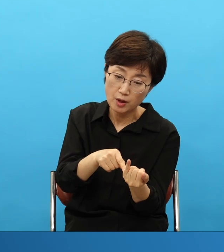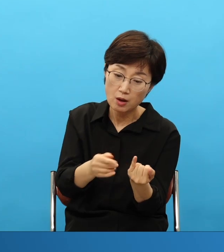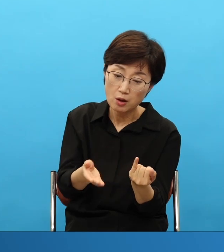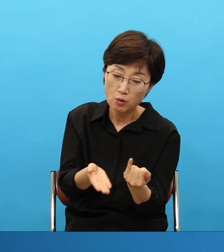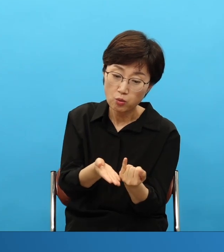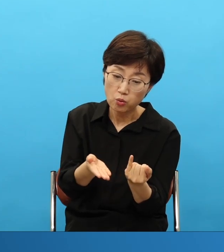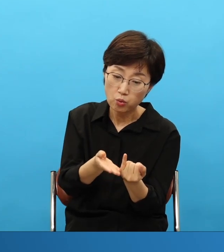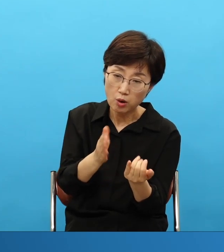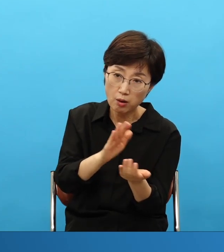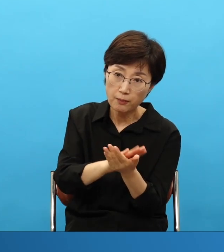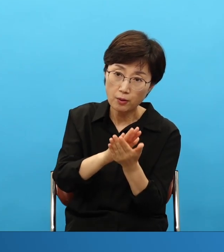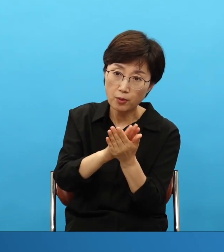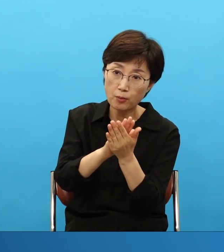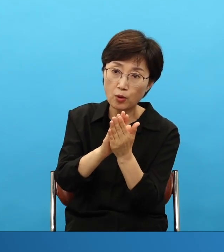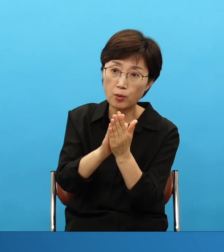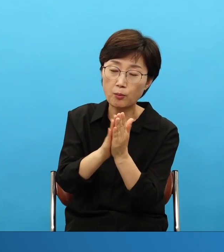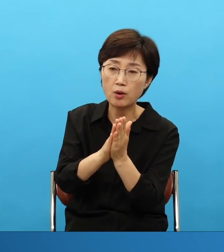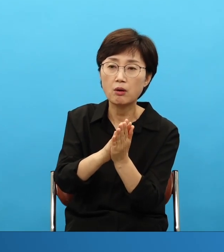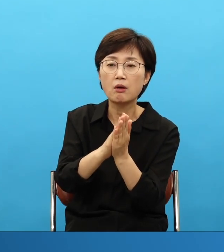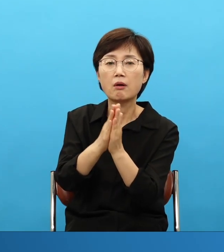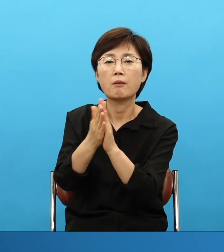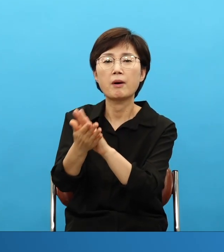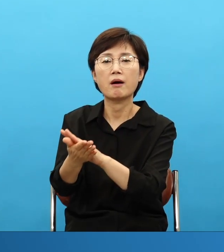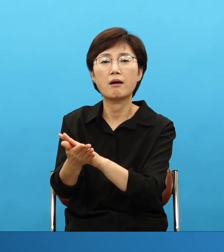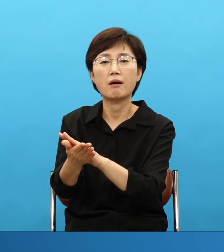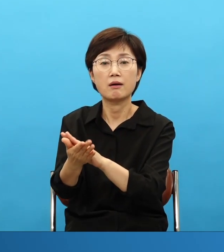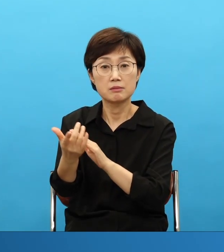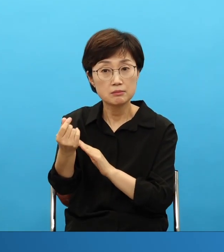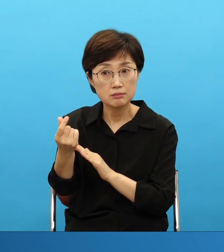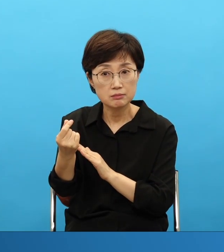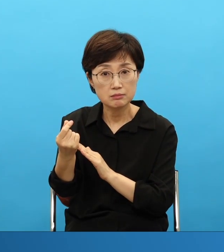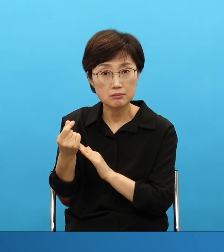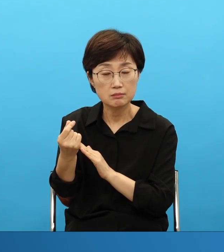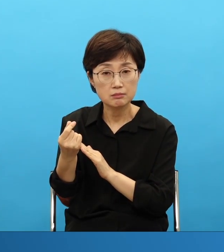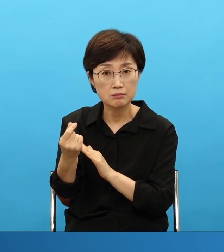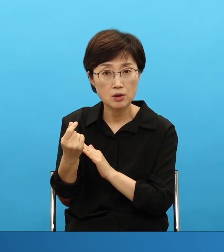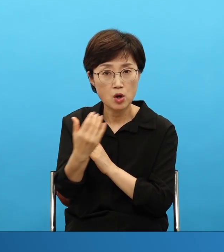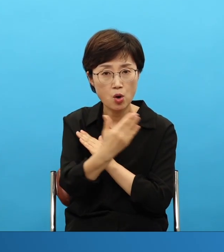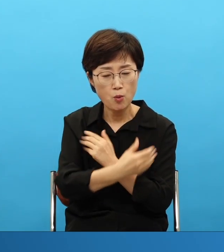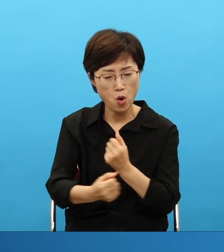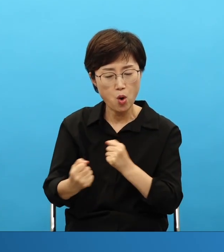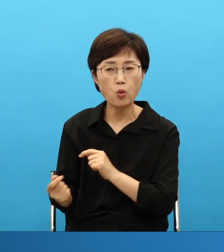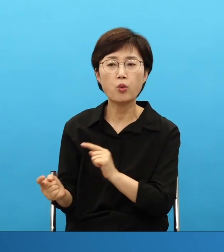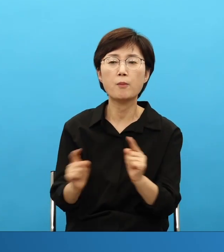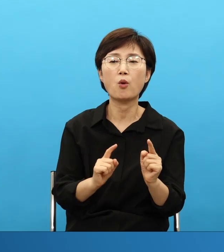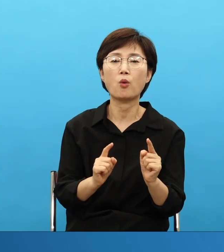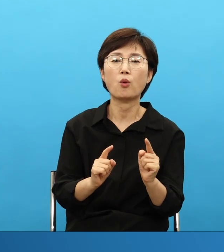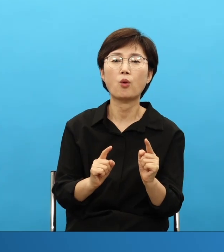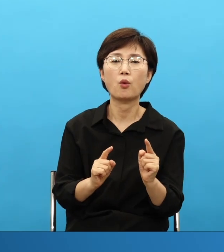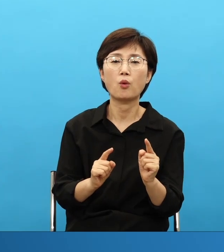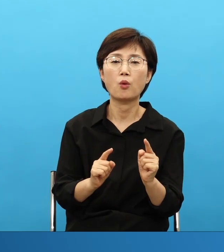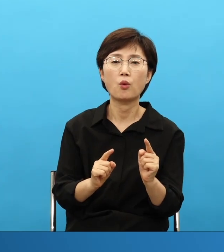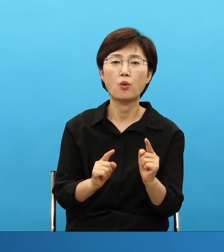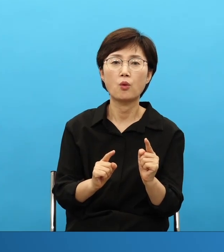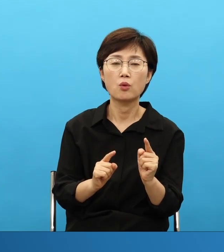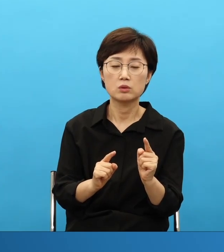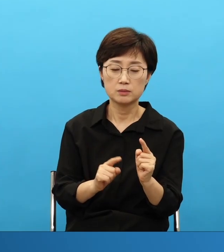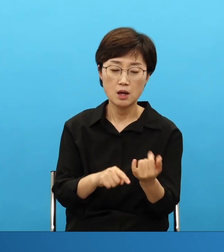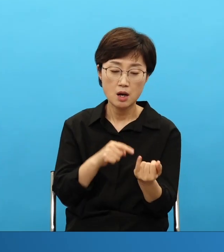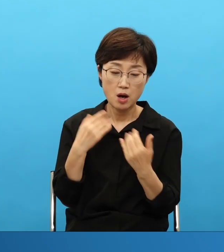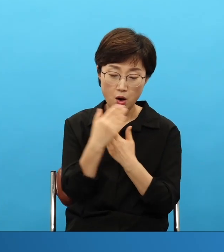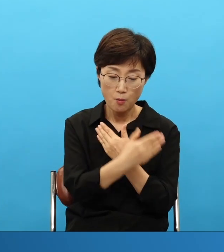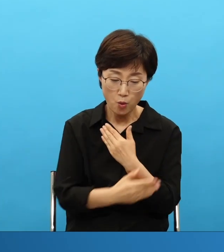시작해 그뒤는 뭡니까 이제 몸이 살아나기 시이 사람 제일 마지막에 뇌가